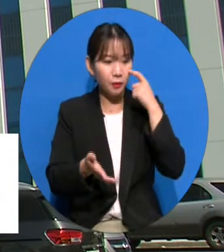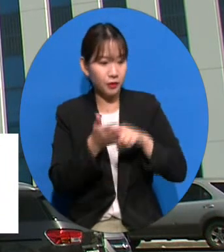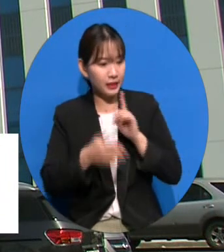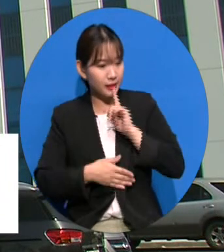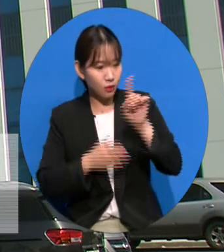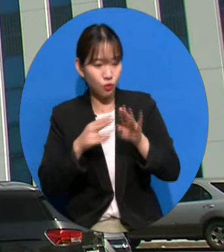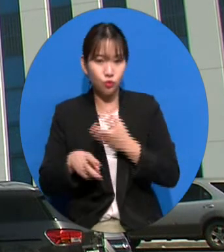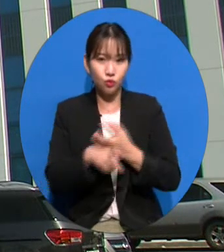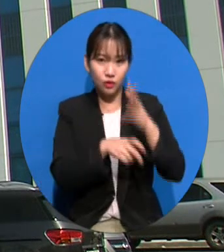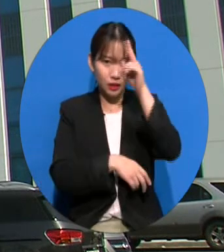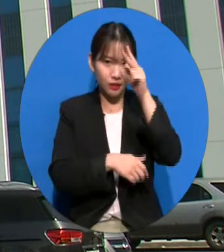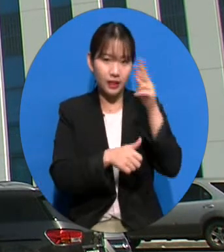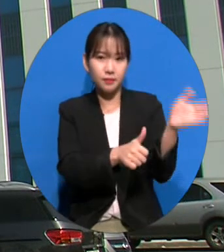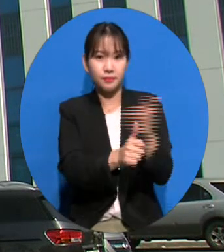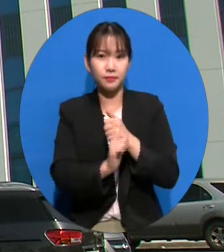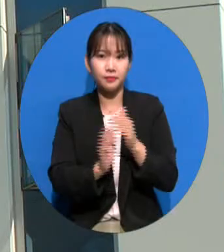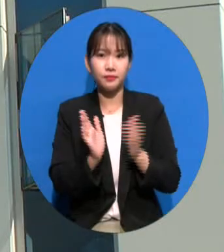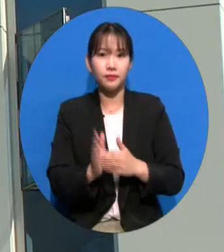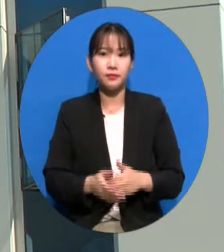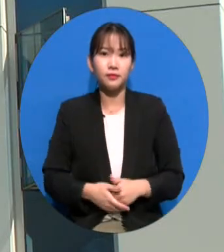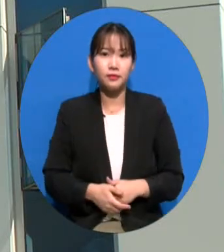신고를 받고 출동한 경찰에 붙잡혔습니다